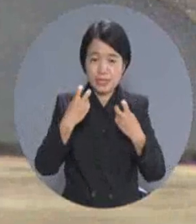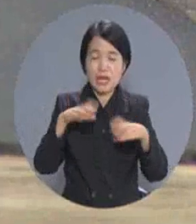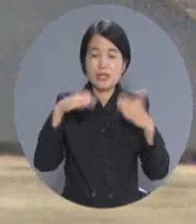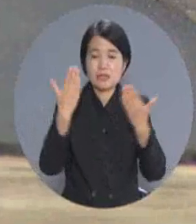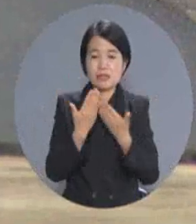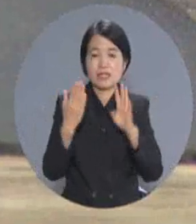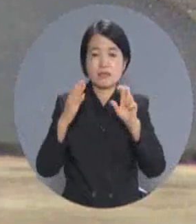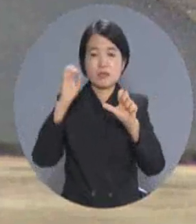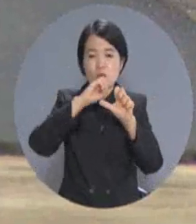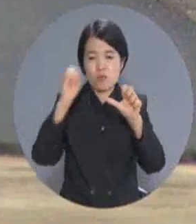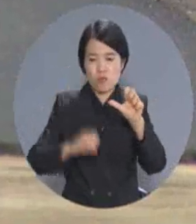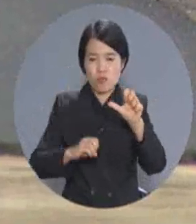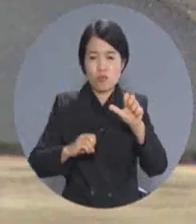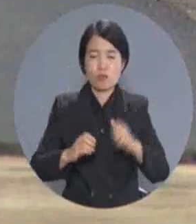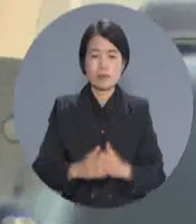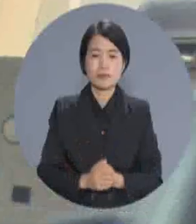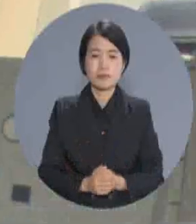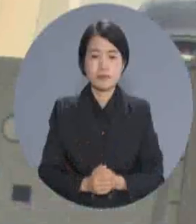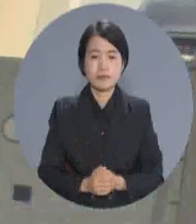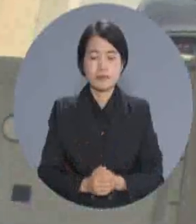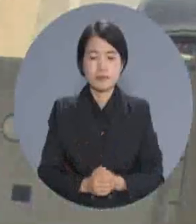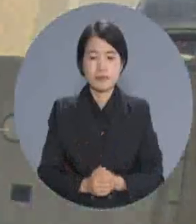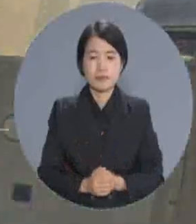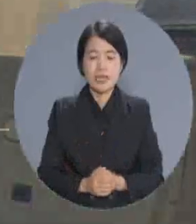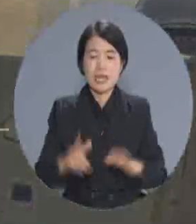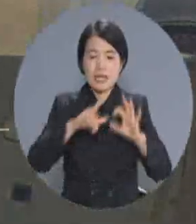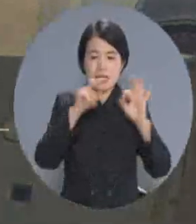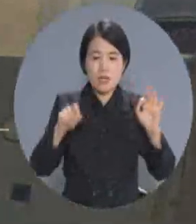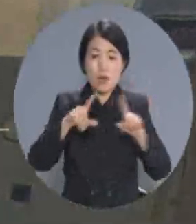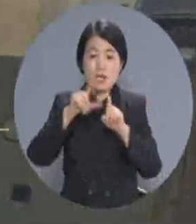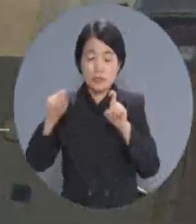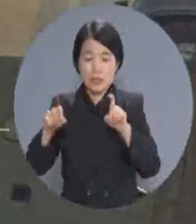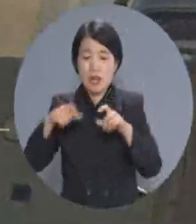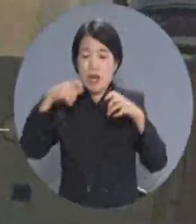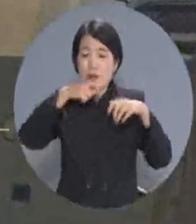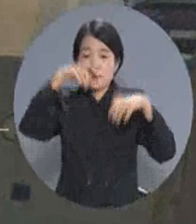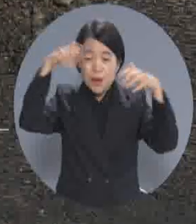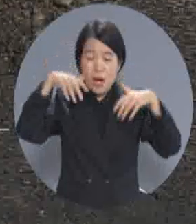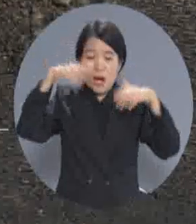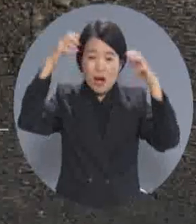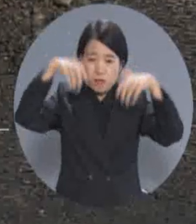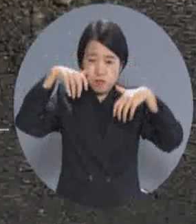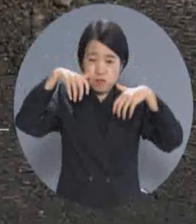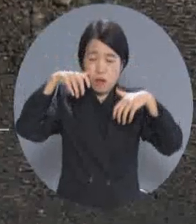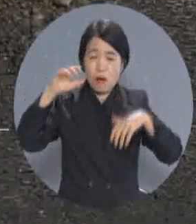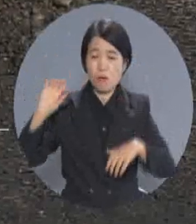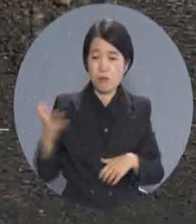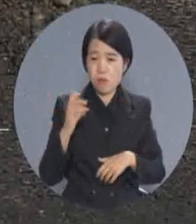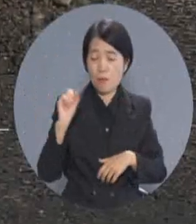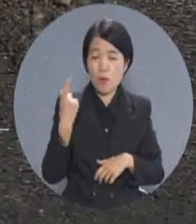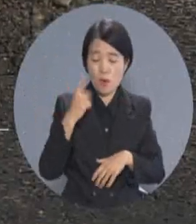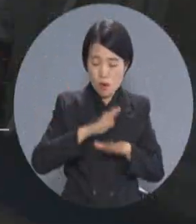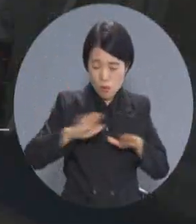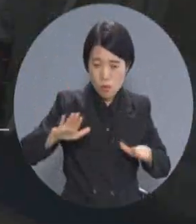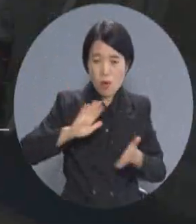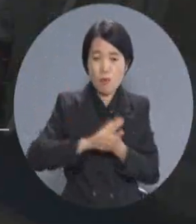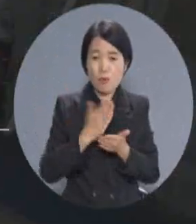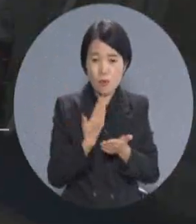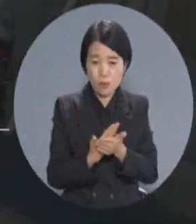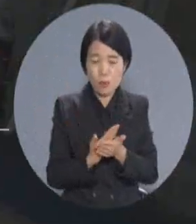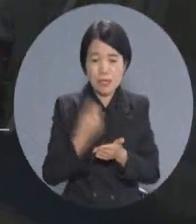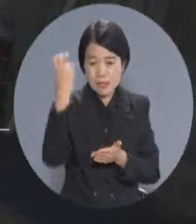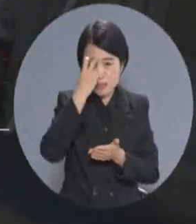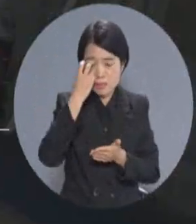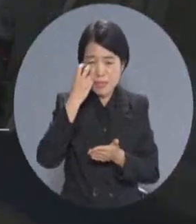전체의 35%에 달합니다. 10월과 11월은 여름철 폭우나 태풍으로 발생한 고속도로의 유지 보수나